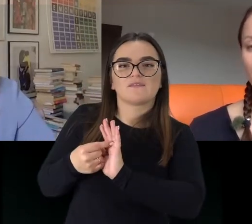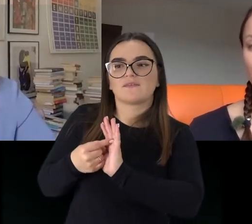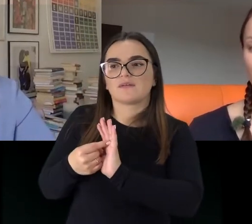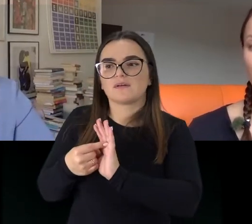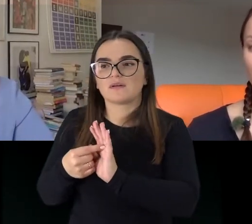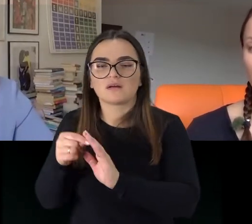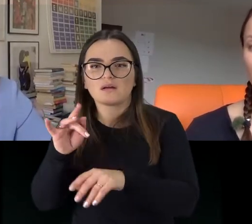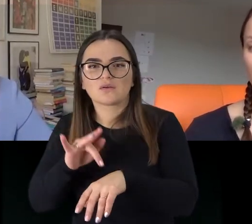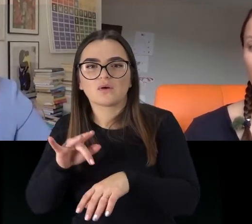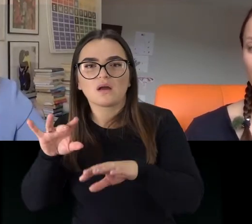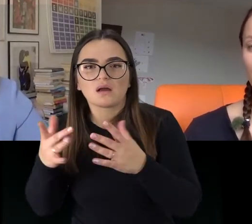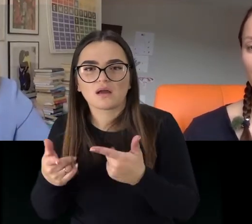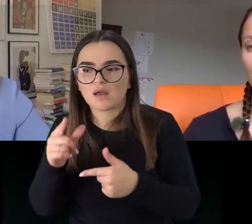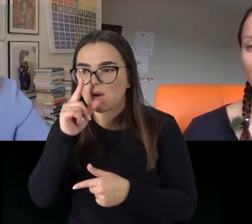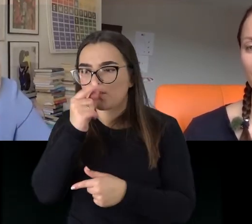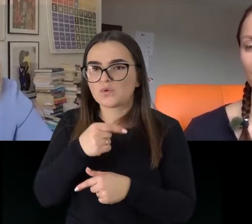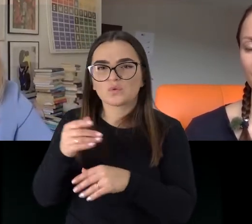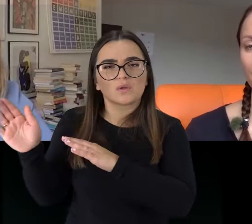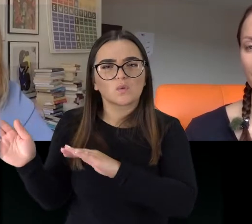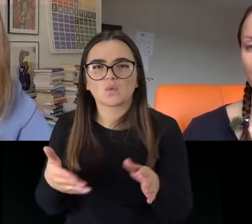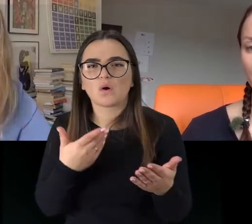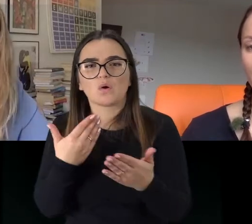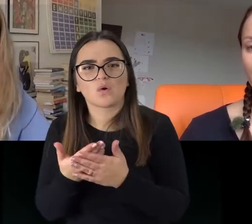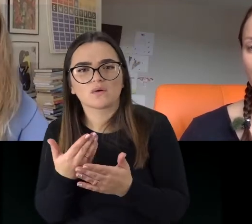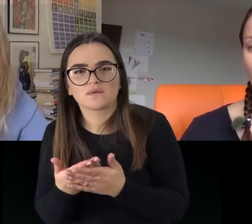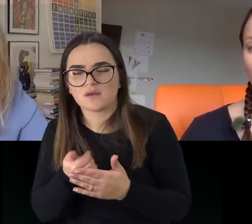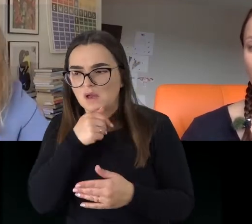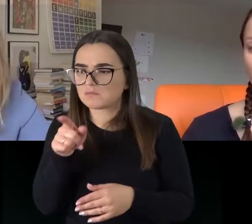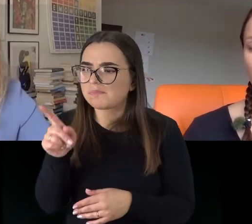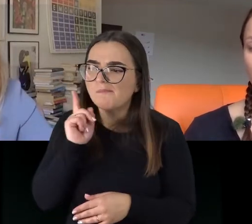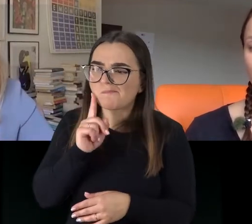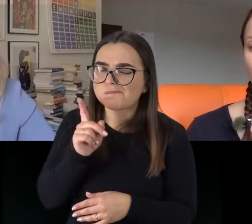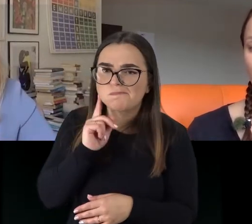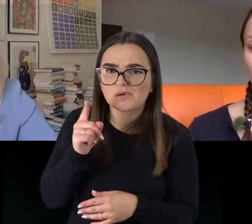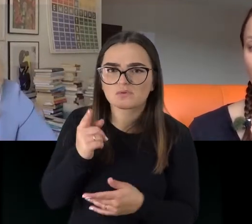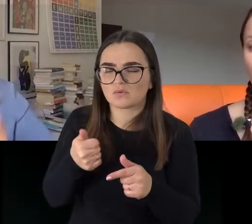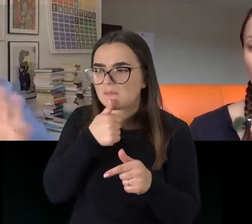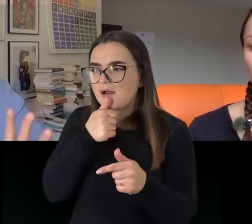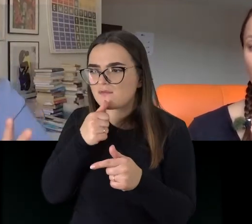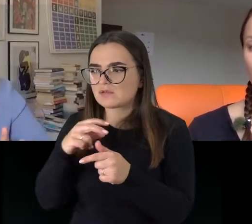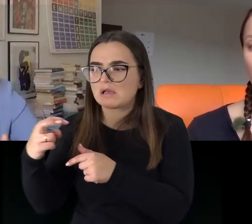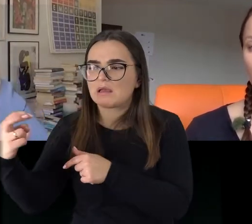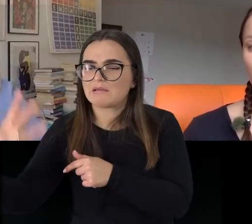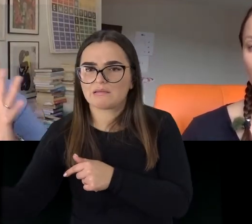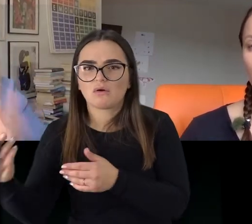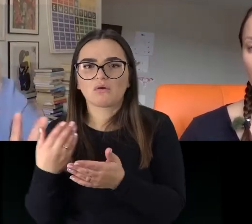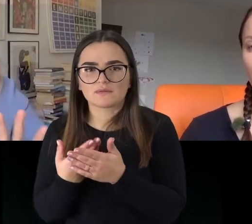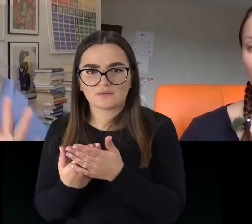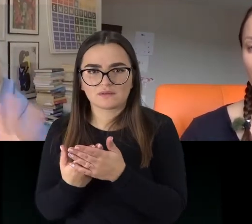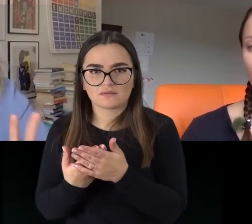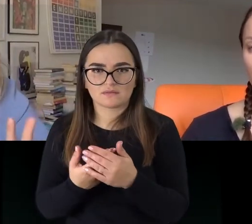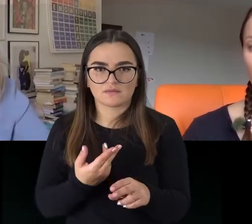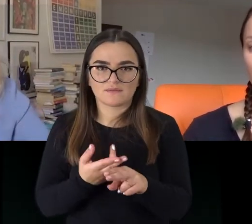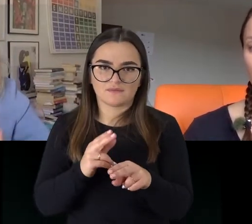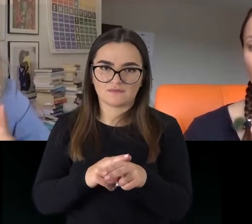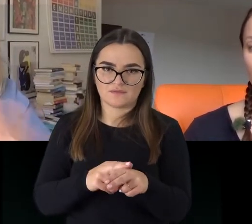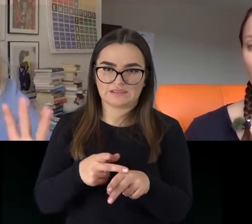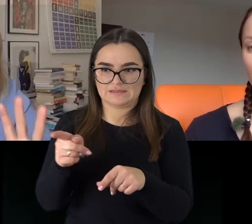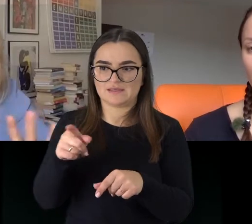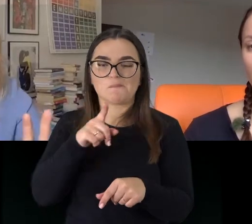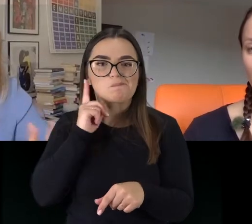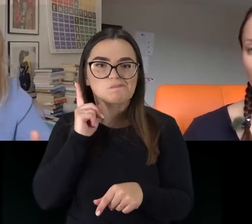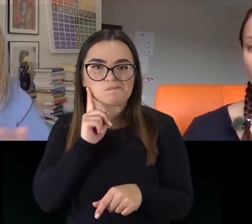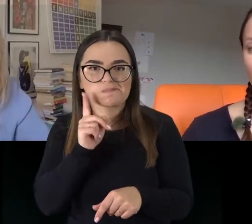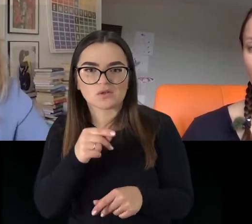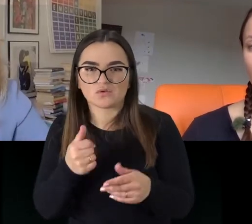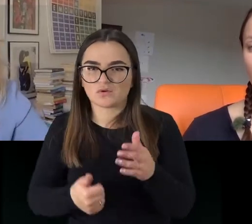kad žin, kodėl ne tokia liūdna visą laiką, ar ne, arba kodėl tas berniukas toks visą laiką kampe. Tai ne, tas berniukas bus visada ant scenos, visada bus